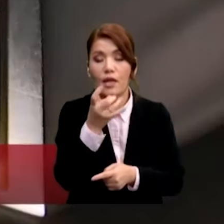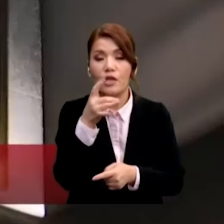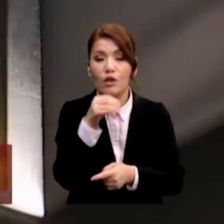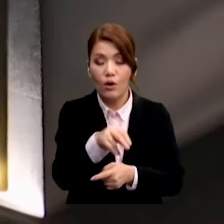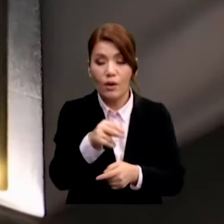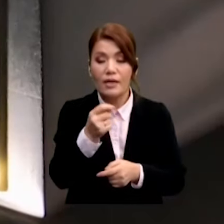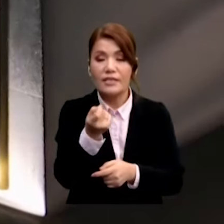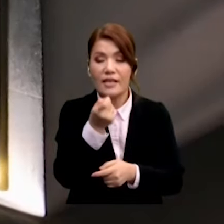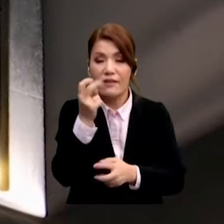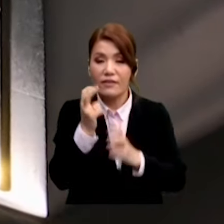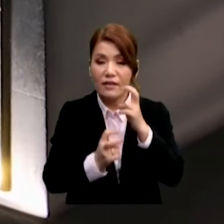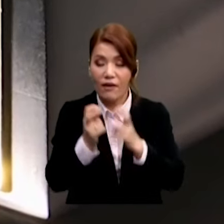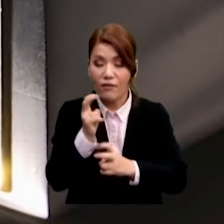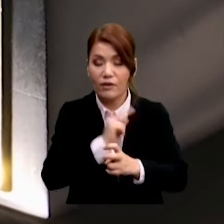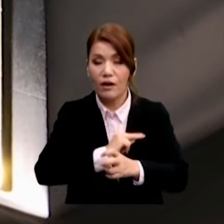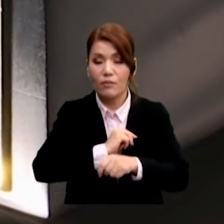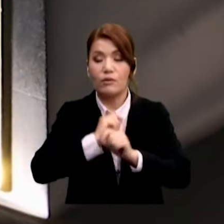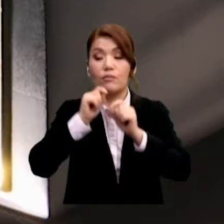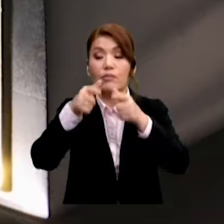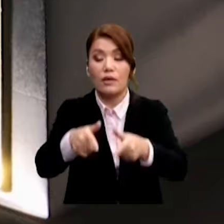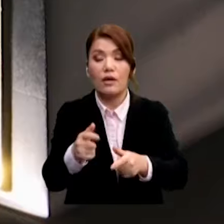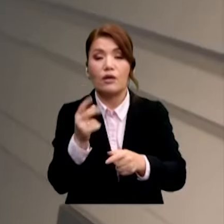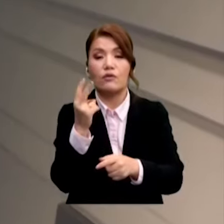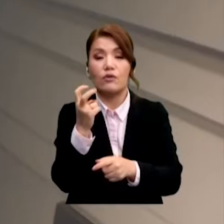году в Бенеу заработает зерновой завод, где будут